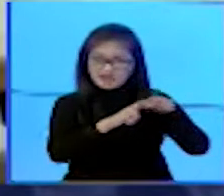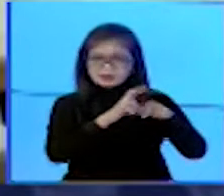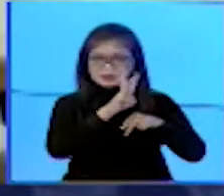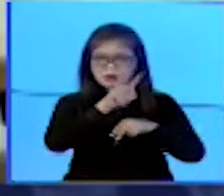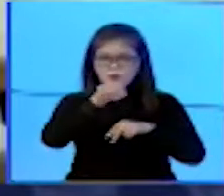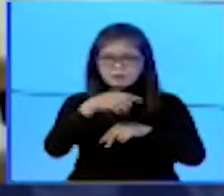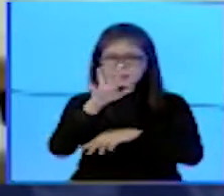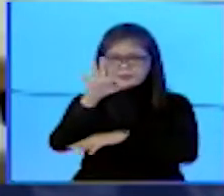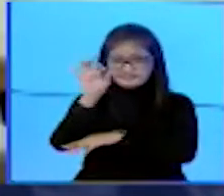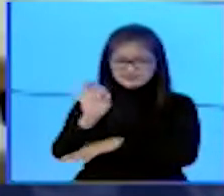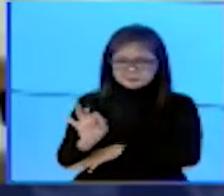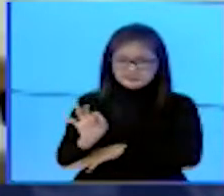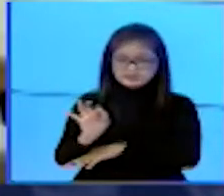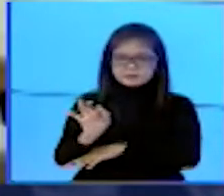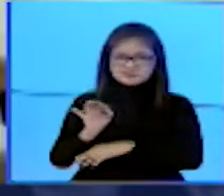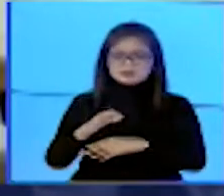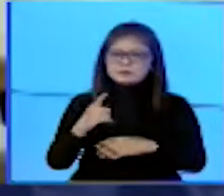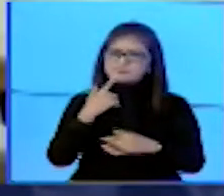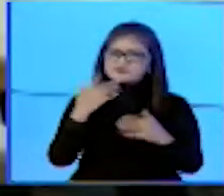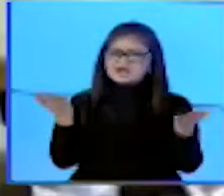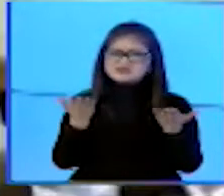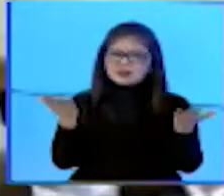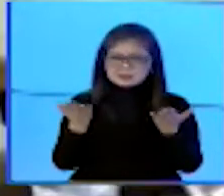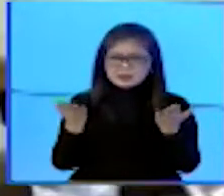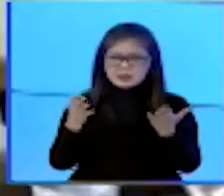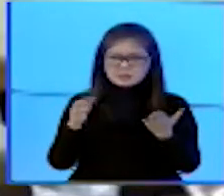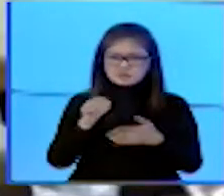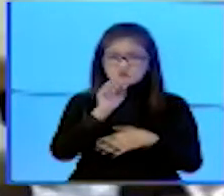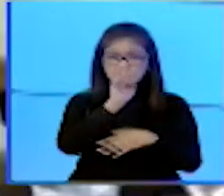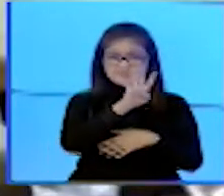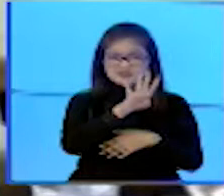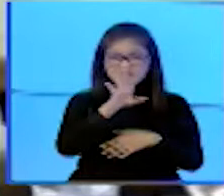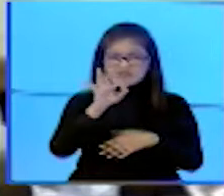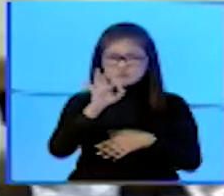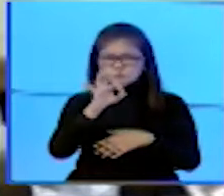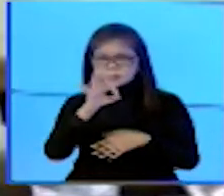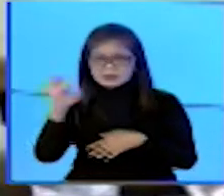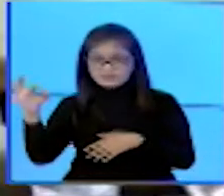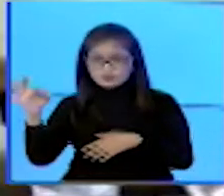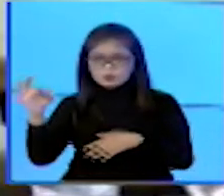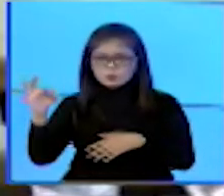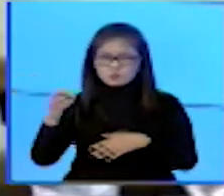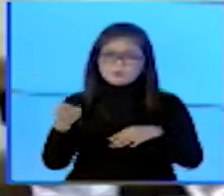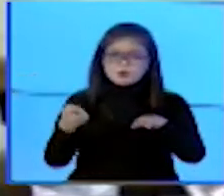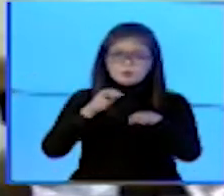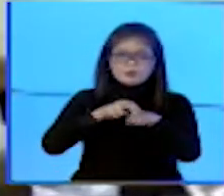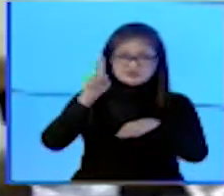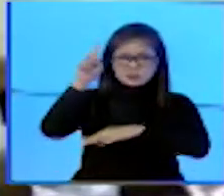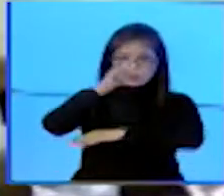3,5% dari rata-rata sekitar 400 ribu penumpang per hari.